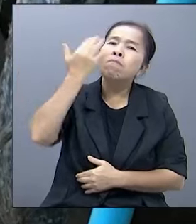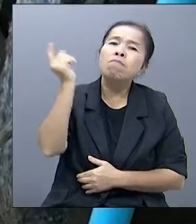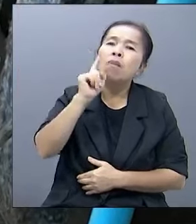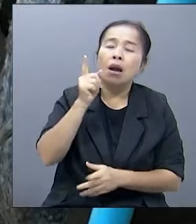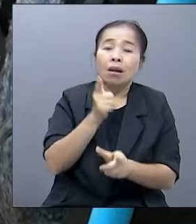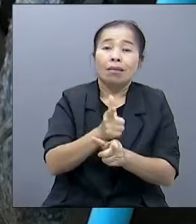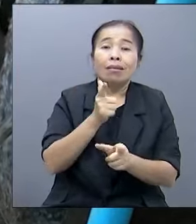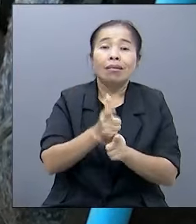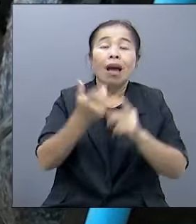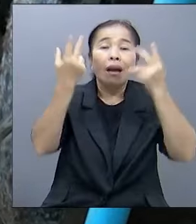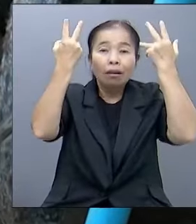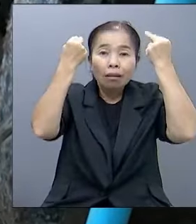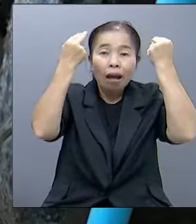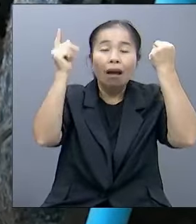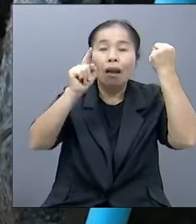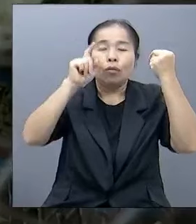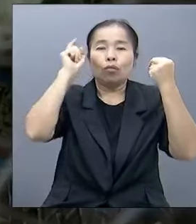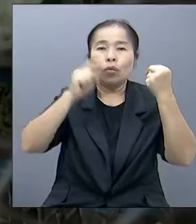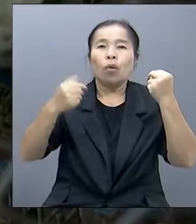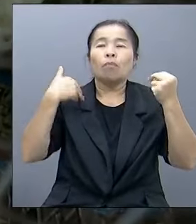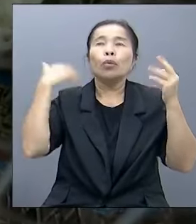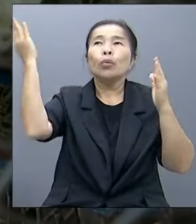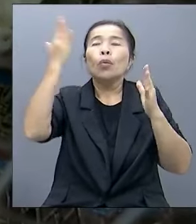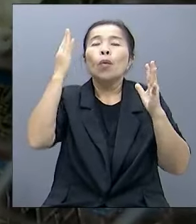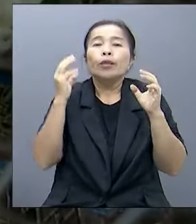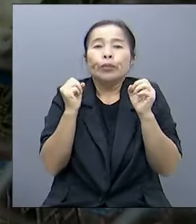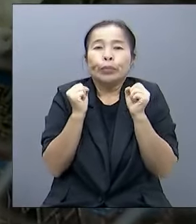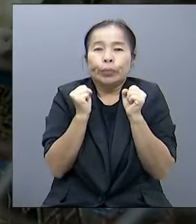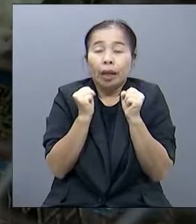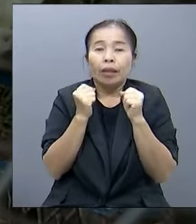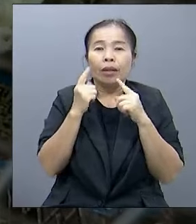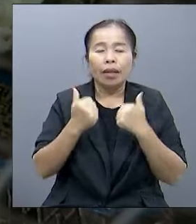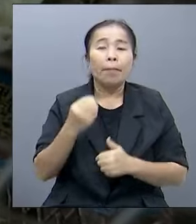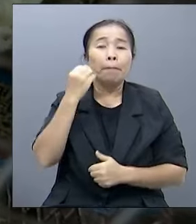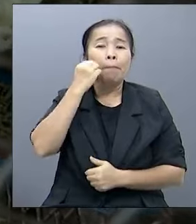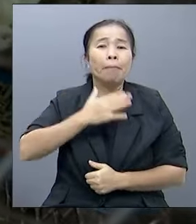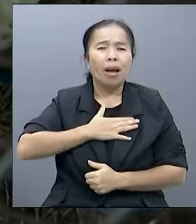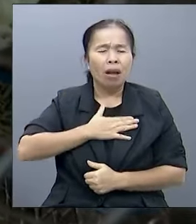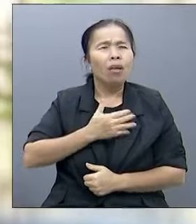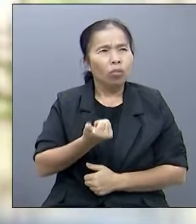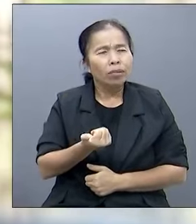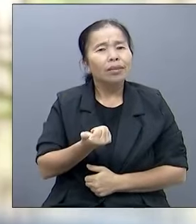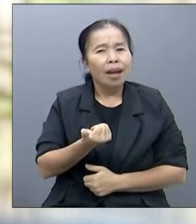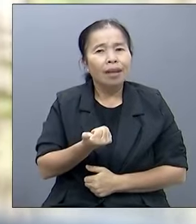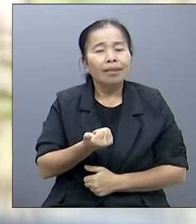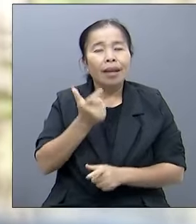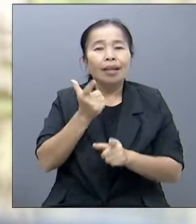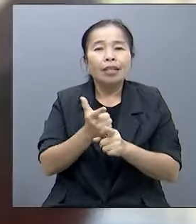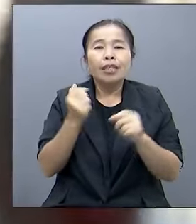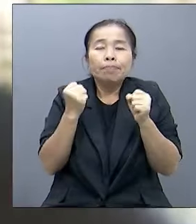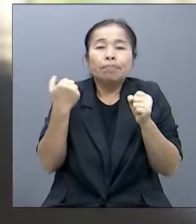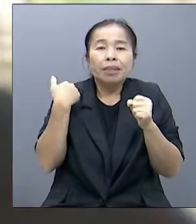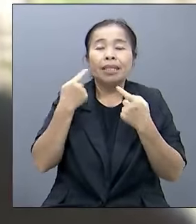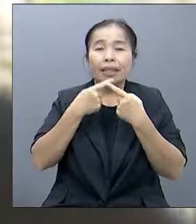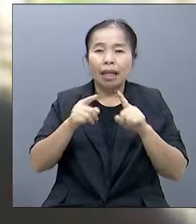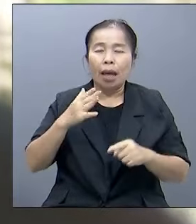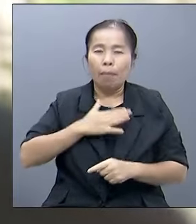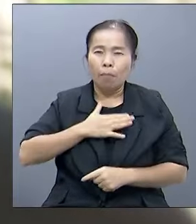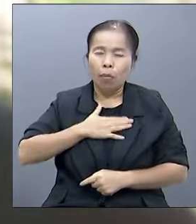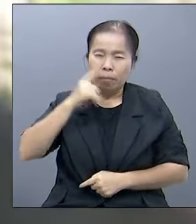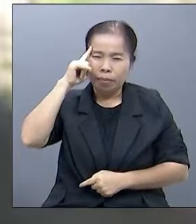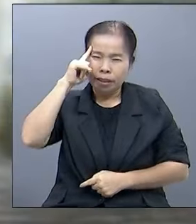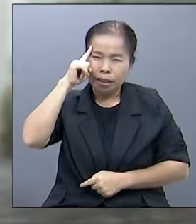ายก็คือขอให้อากาศเย็นๆก็คือบ้านเราเนี่ยบ้านเราก็เลี้ยงได้อีกสิ่งหนึ่งที่ผมเลือกพ่อ